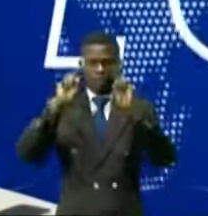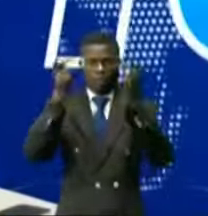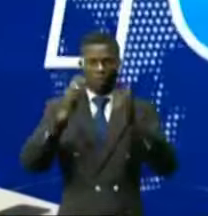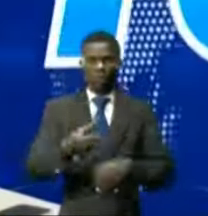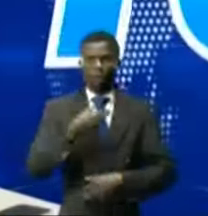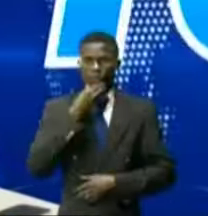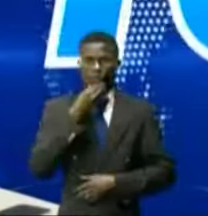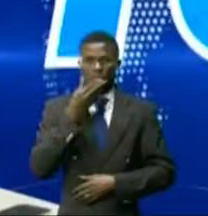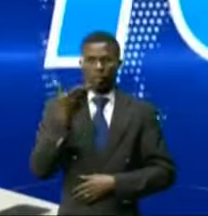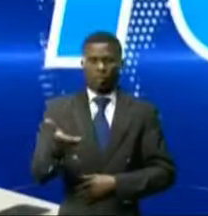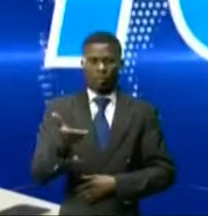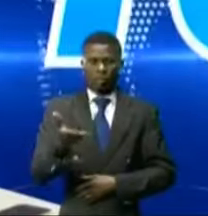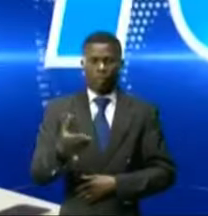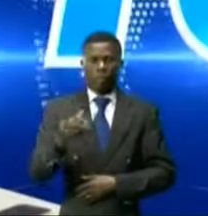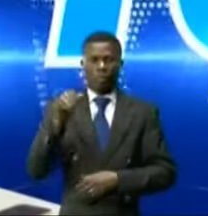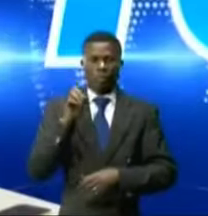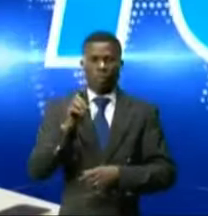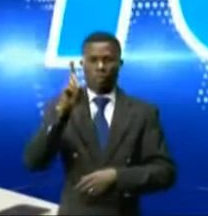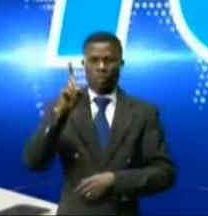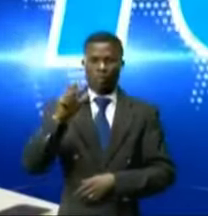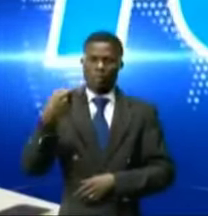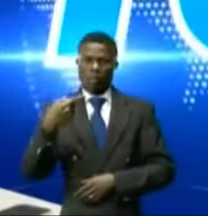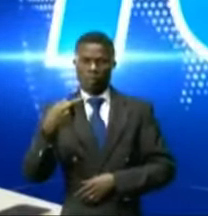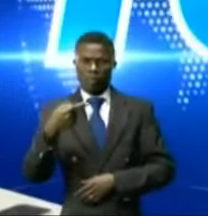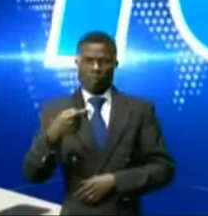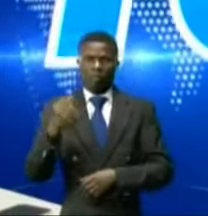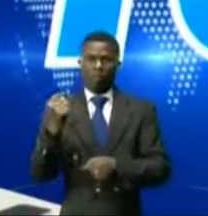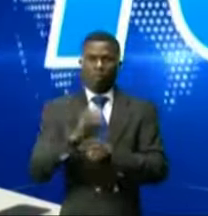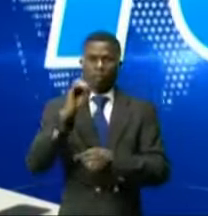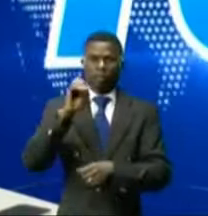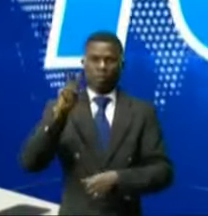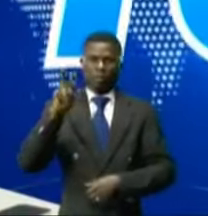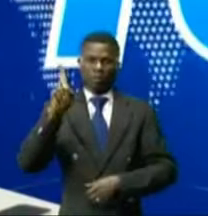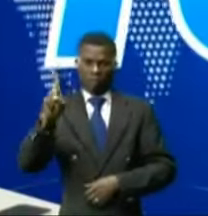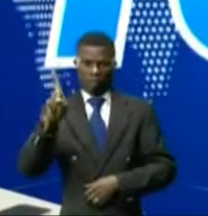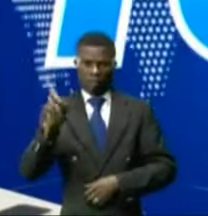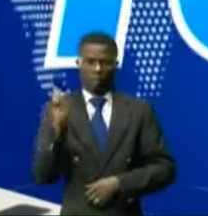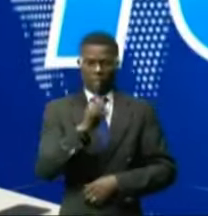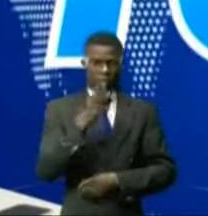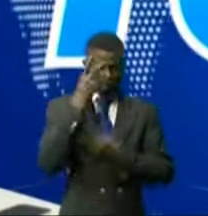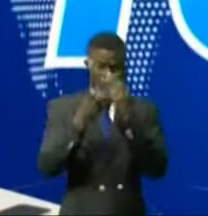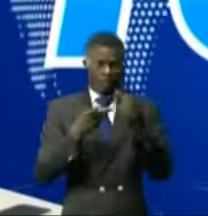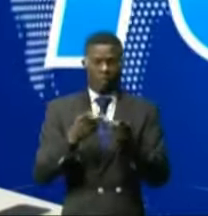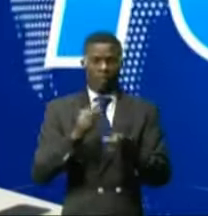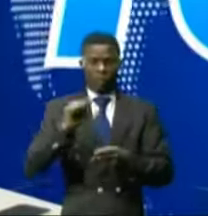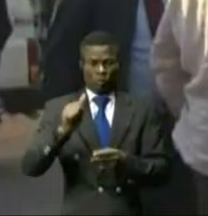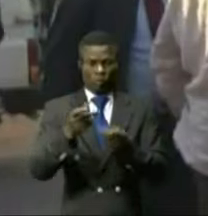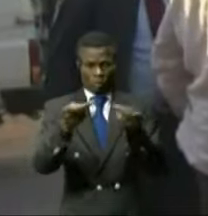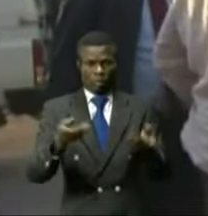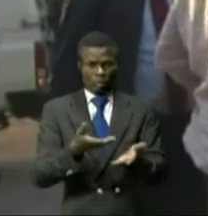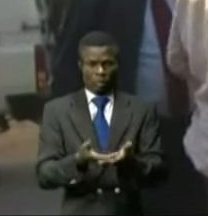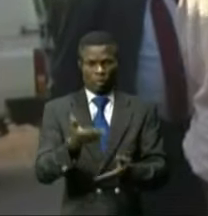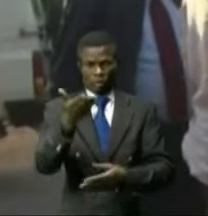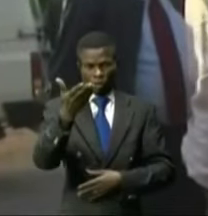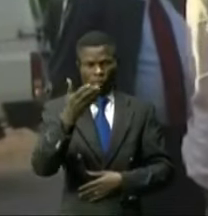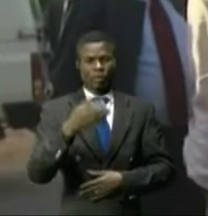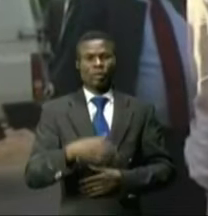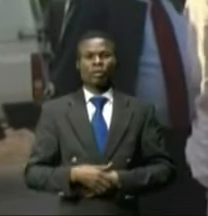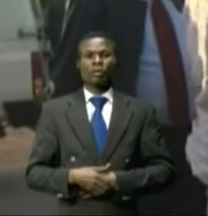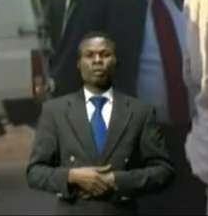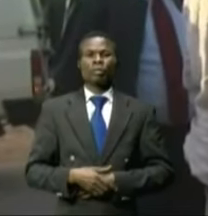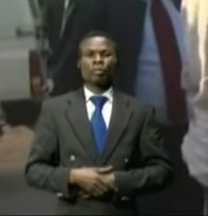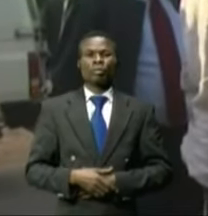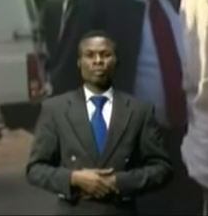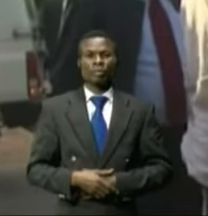de Mbujimayi, le DG de l'Office de voirie et drainage a effectué une visite d'inspection. Le directeur général de